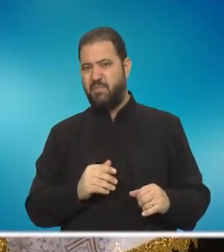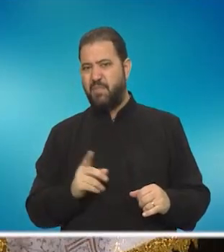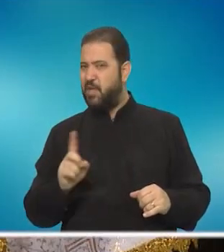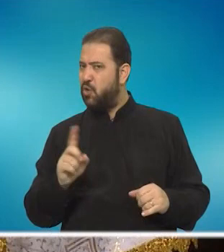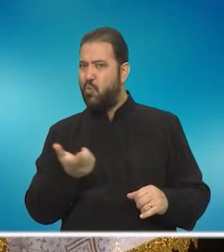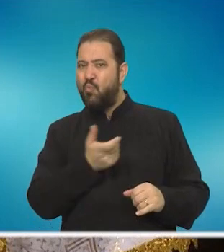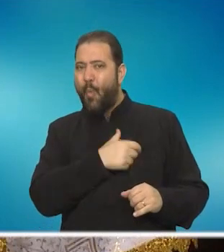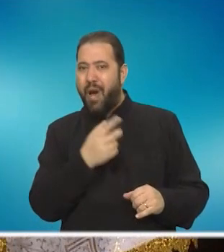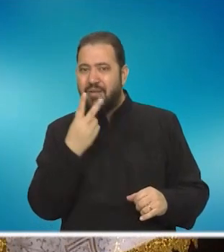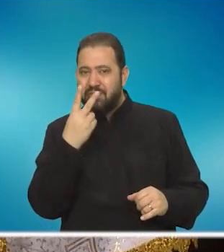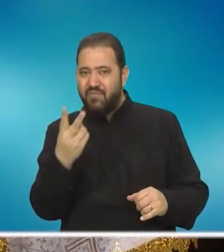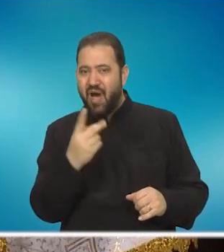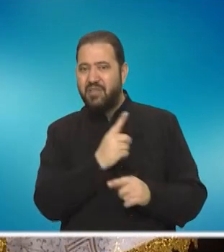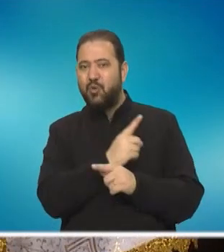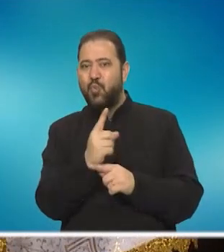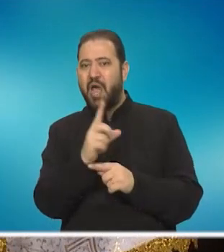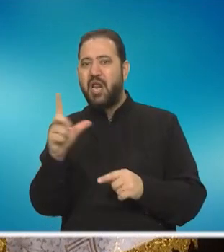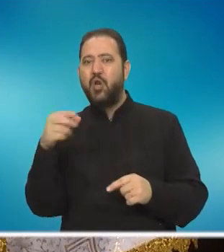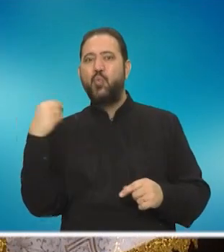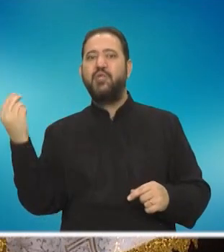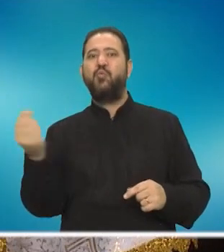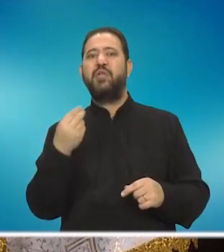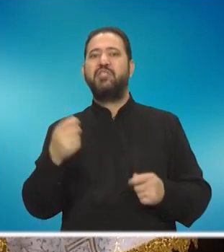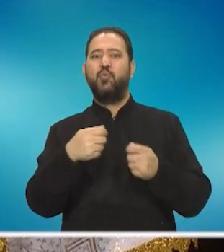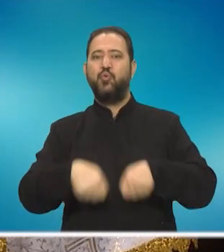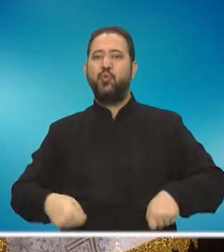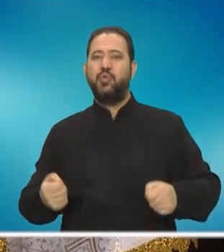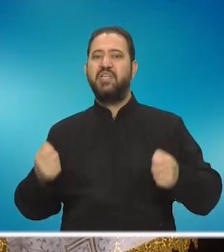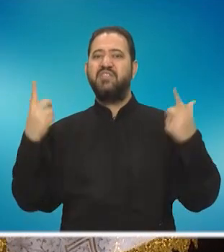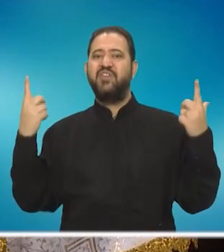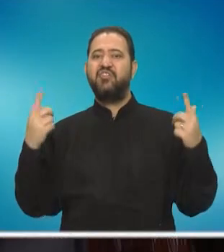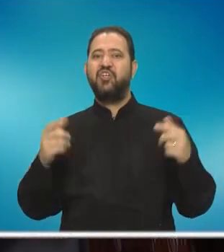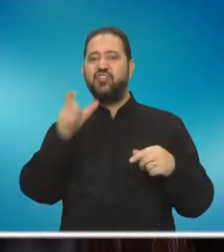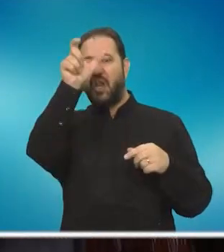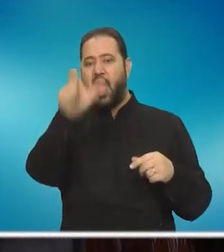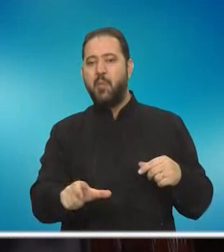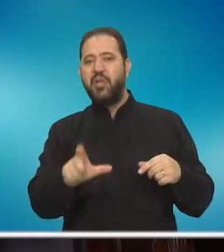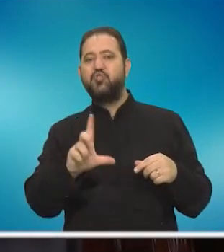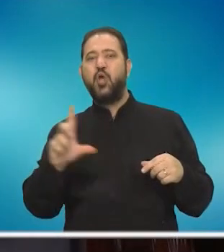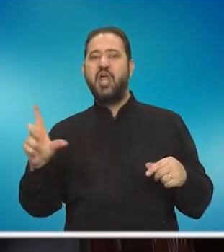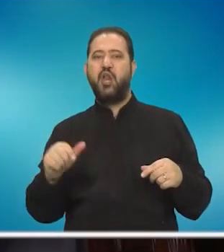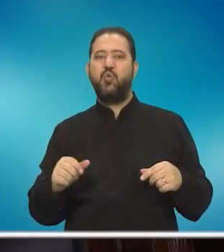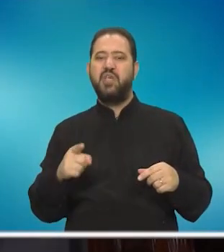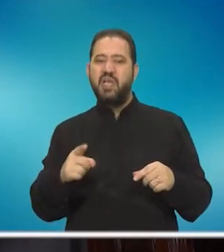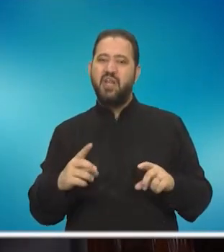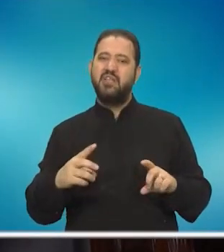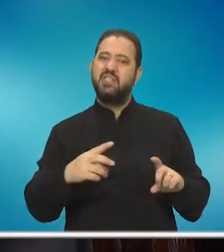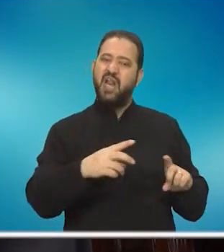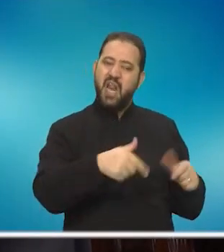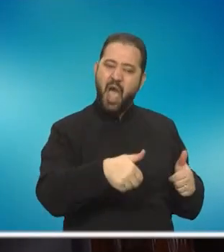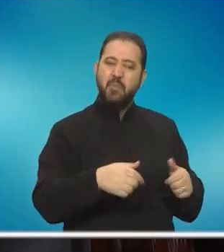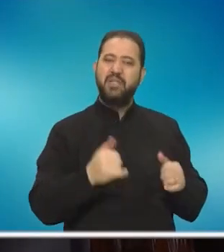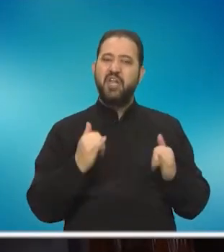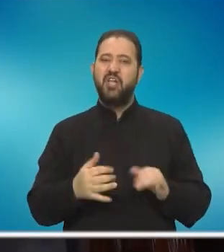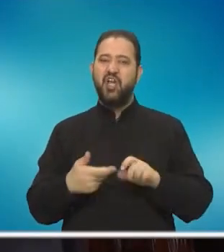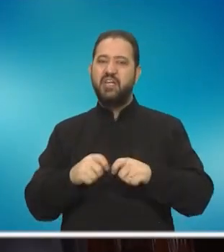nu are un orizont, totul se termină la persoana proprie, aproape că se autoexcomunică din legătura